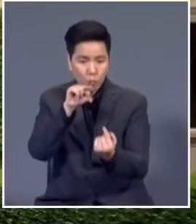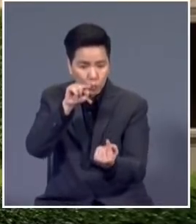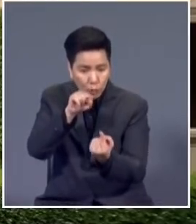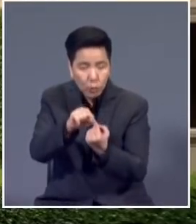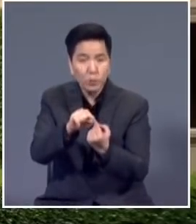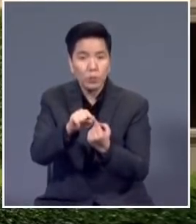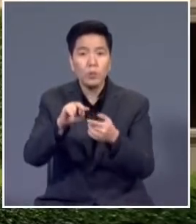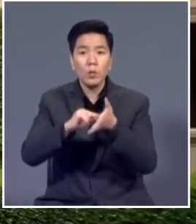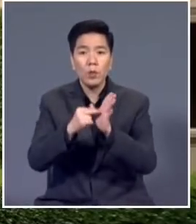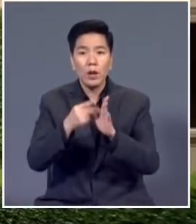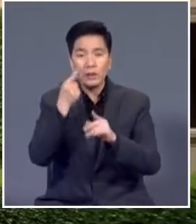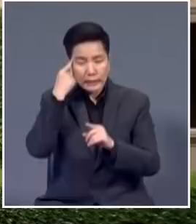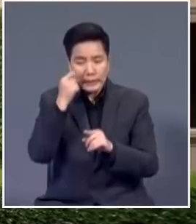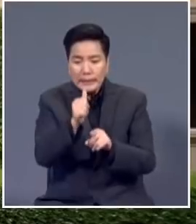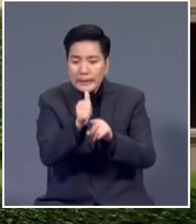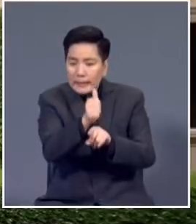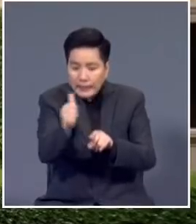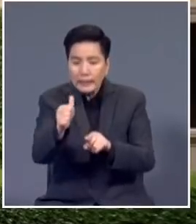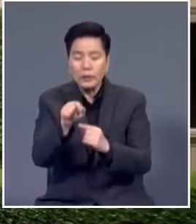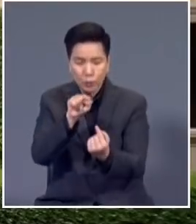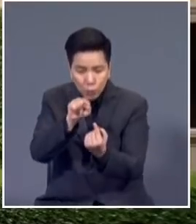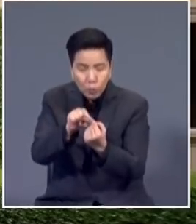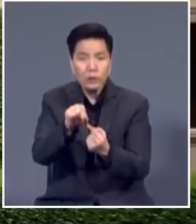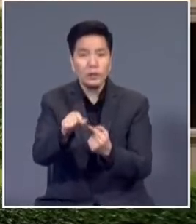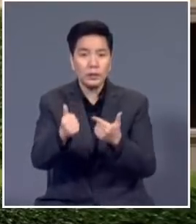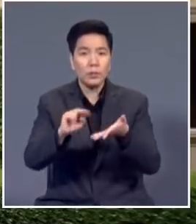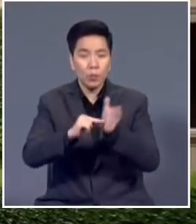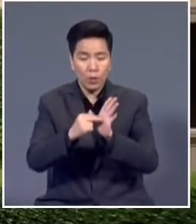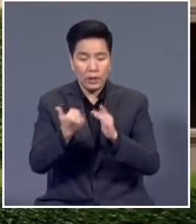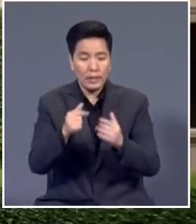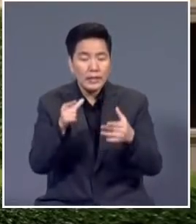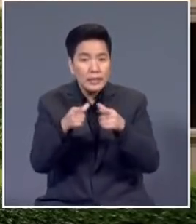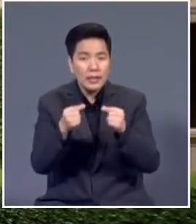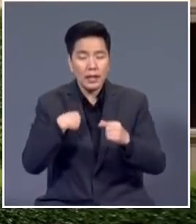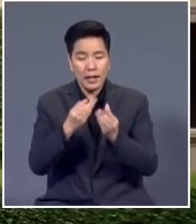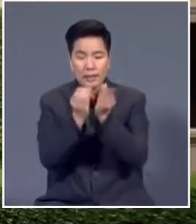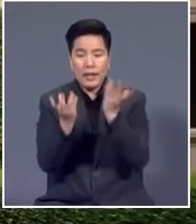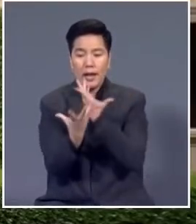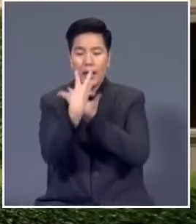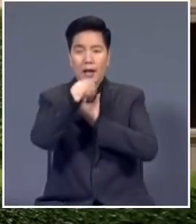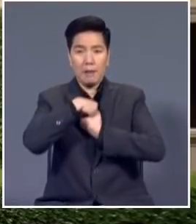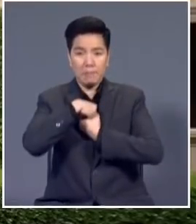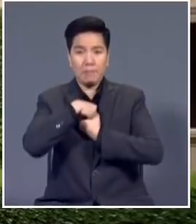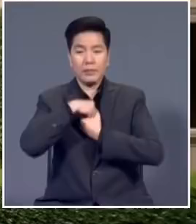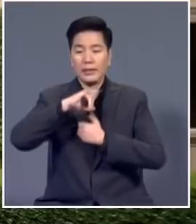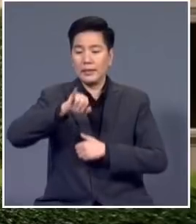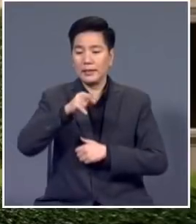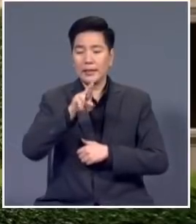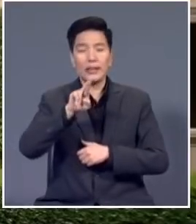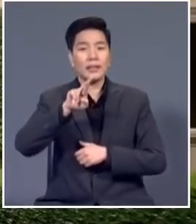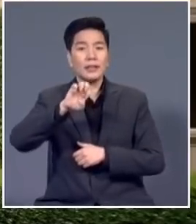ป็นนิยมในสิ่งดีๆนะครับในโดยเฉพาะยิ่งในเรื่องของการมีคุณธรรมจริยธรรมด้วยนะครับเพราะนั้น